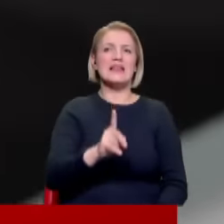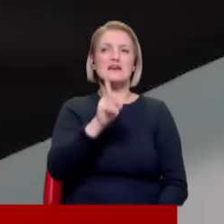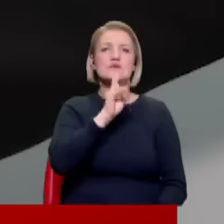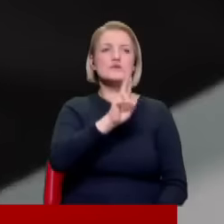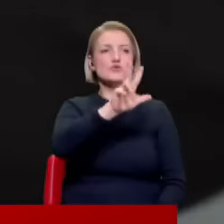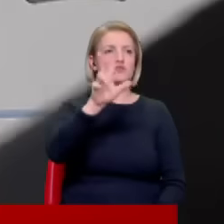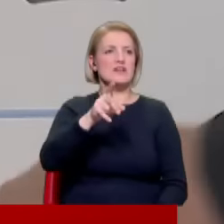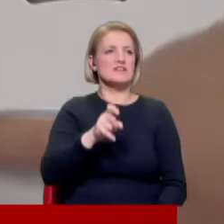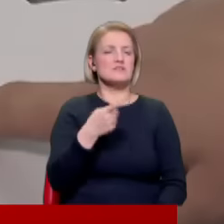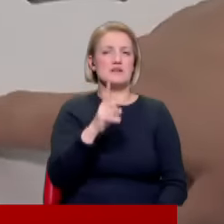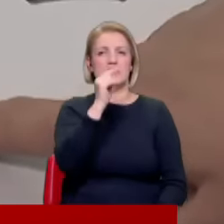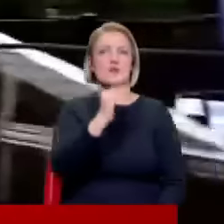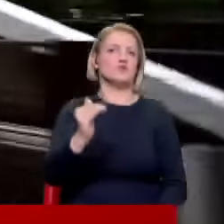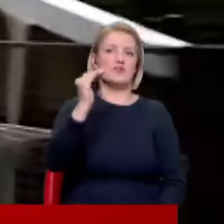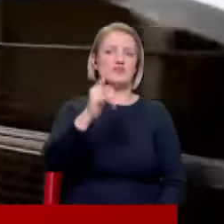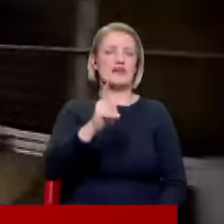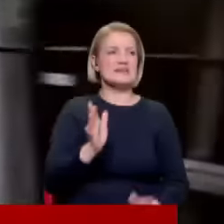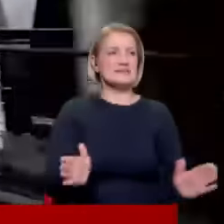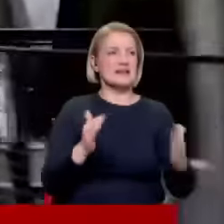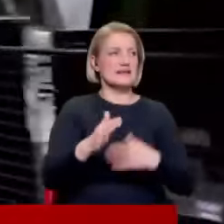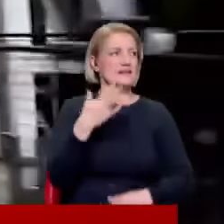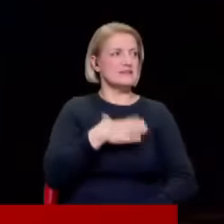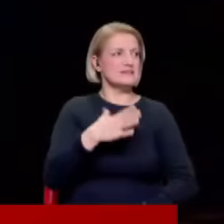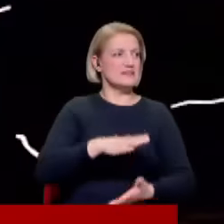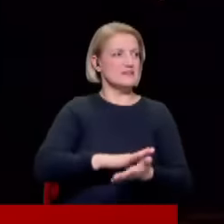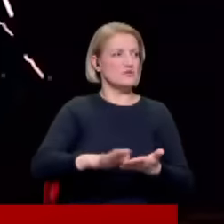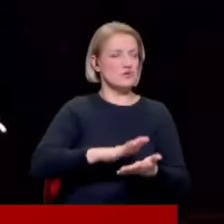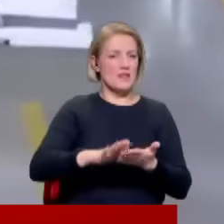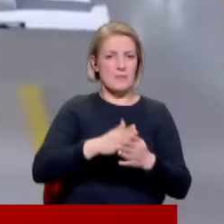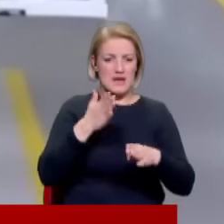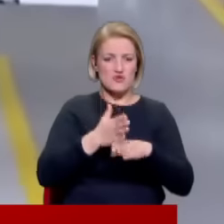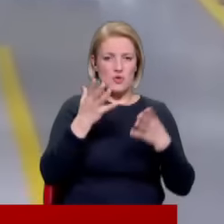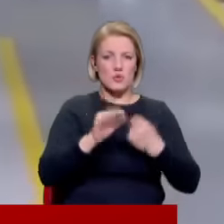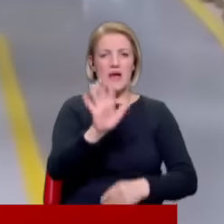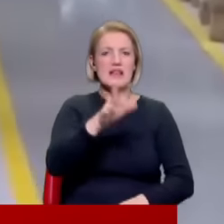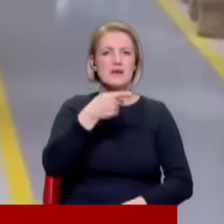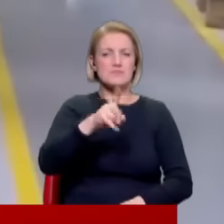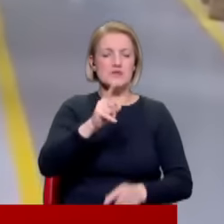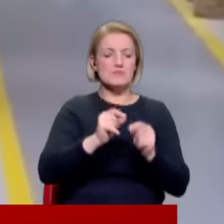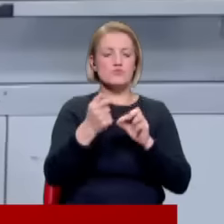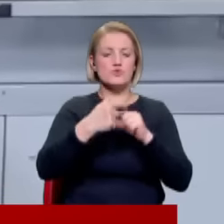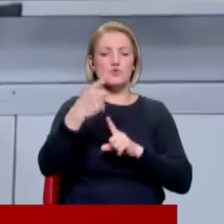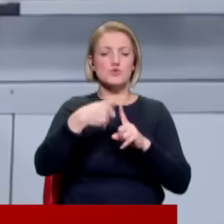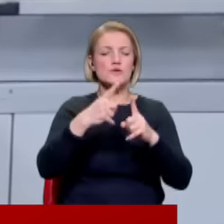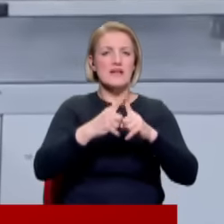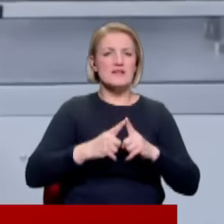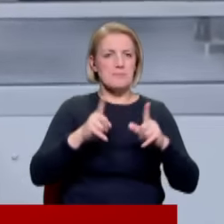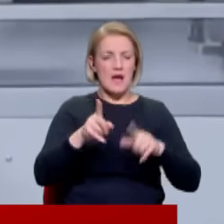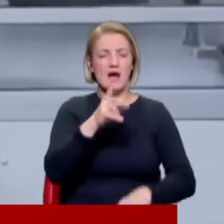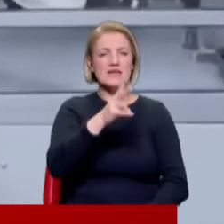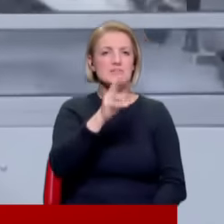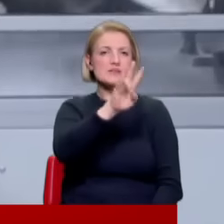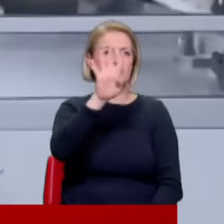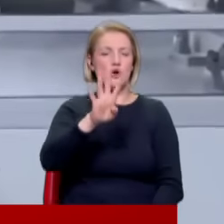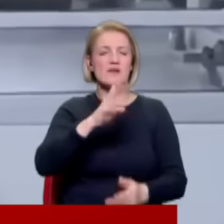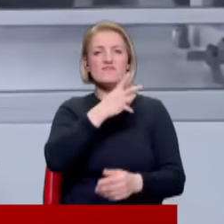238 bin liraya yükselecek. Sendikaların istediği düzenleme gerçekleşirse 50 bin lira brüt ücret üzerinden hesapla 2024'ün